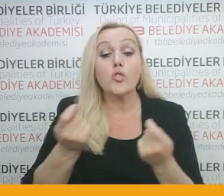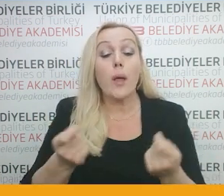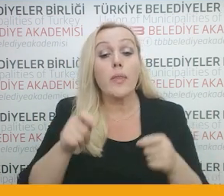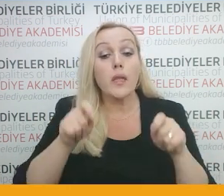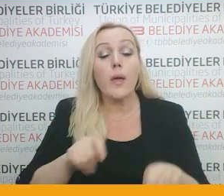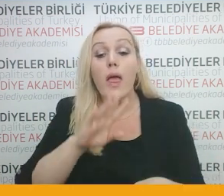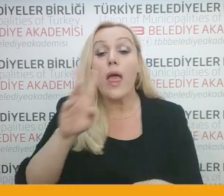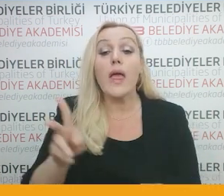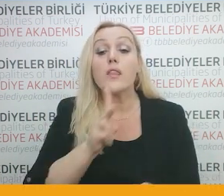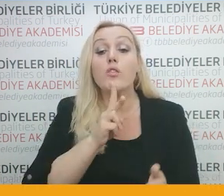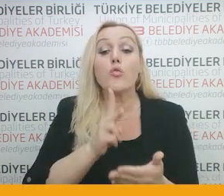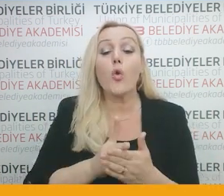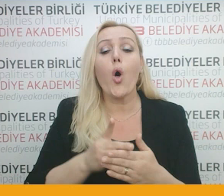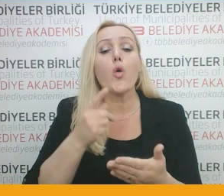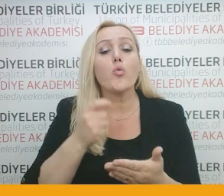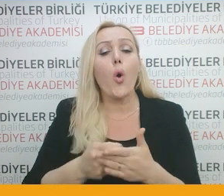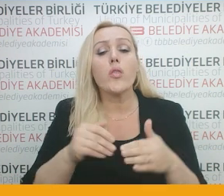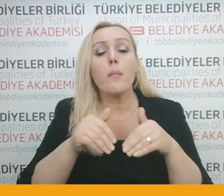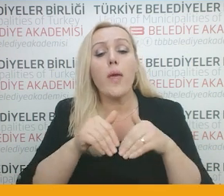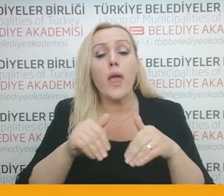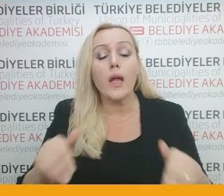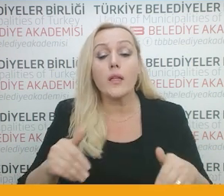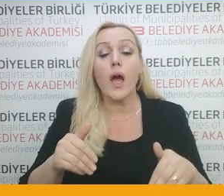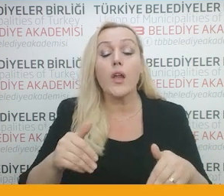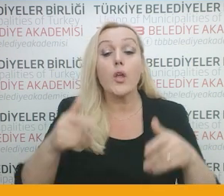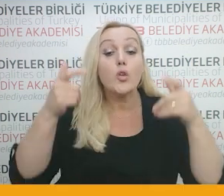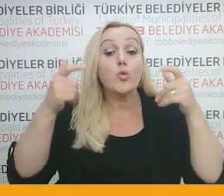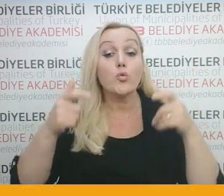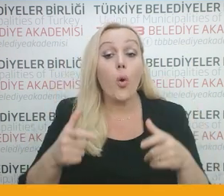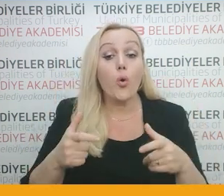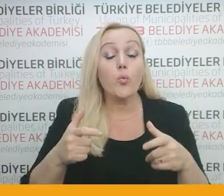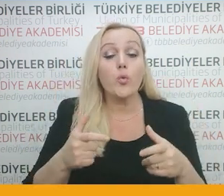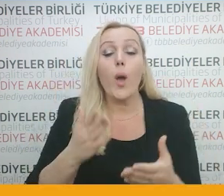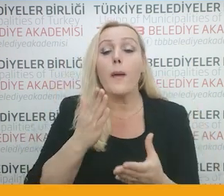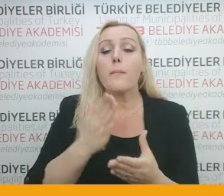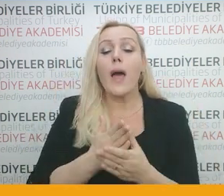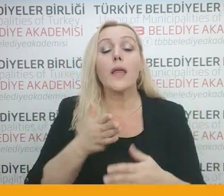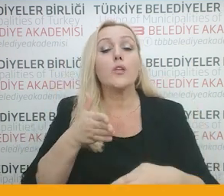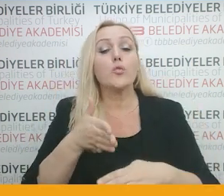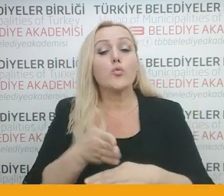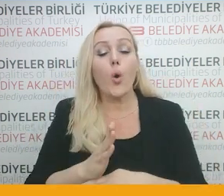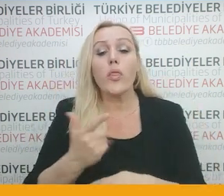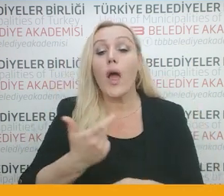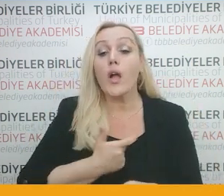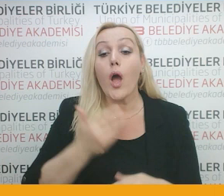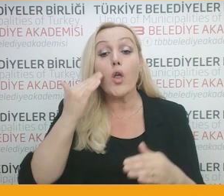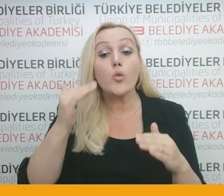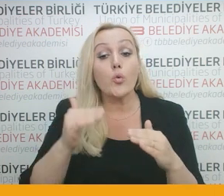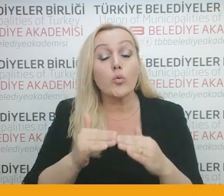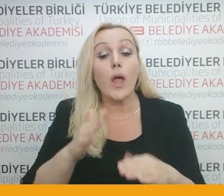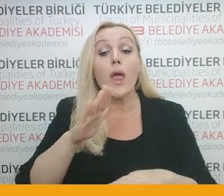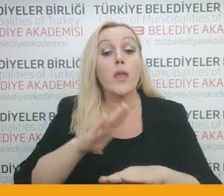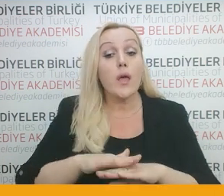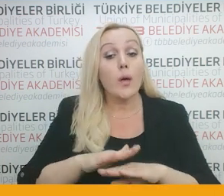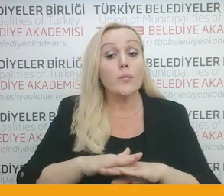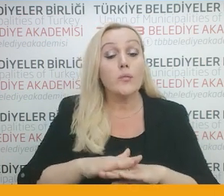en son ödeme aşamasına kadar harcama yetkilisi süreçten sorumlu. Belgelerin doğruluğundan, mevzuata uygunluğundan gerçekleştirme